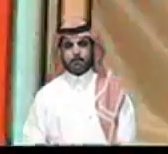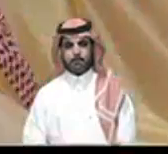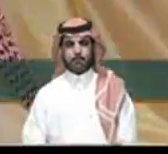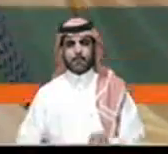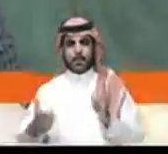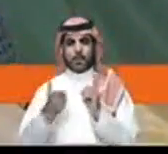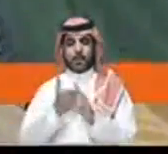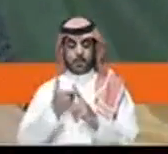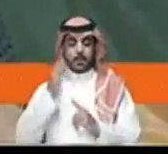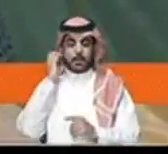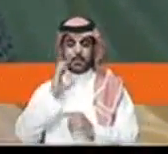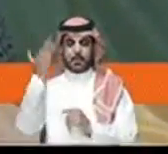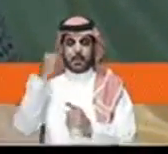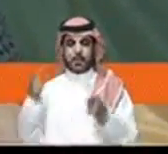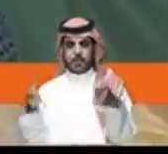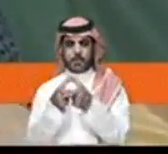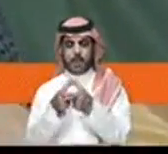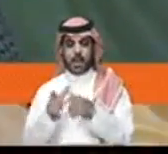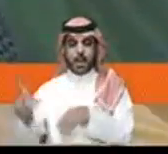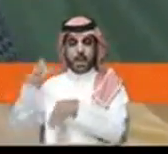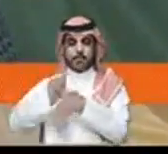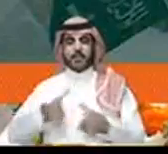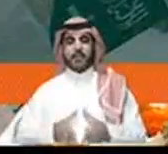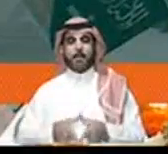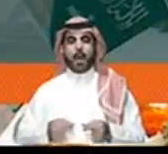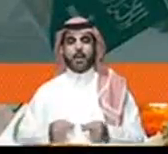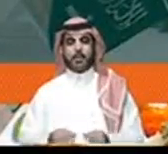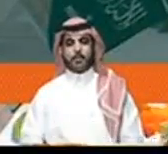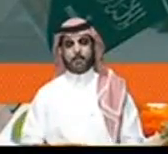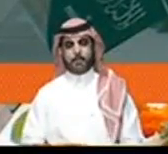سمو ولي العهد تقي دوله رئيس وزراء اليابان